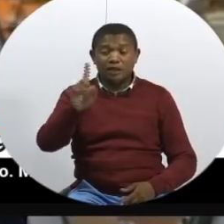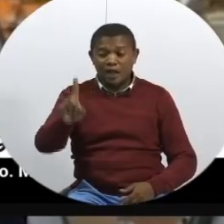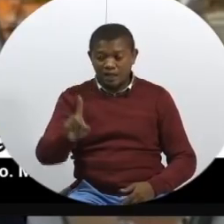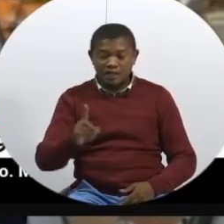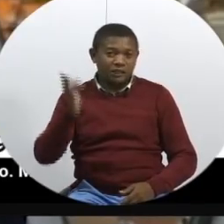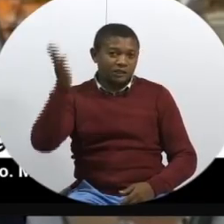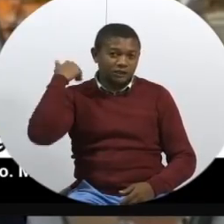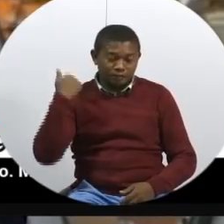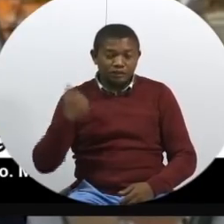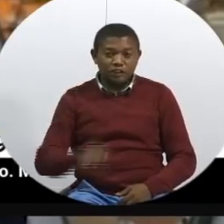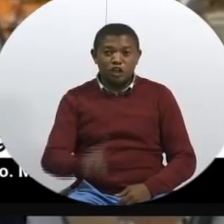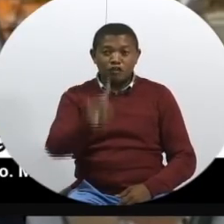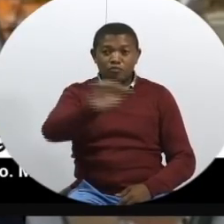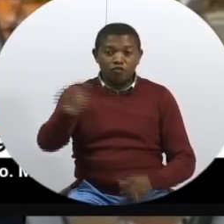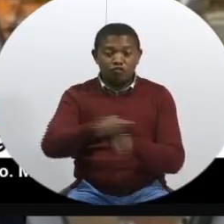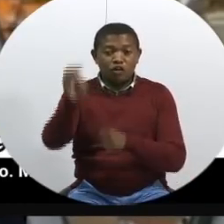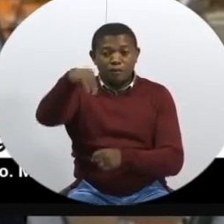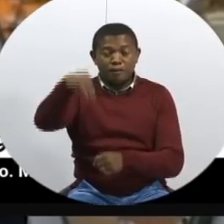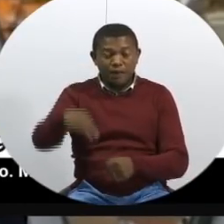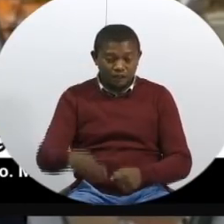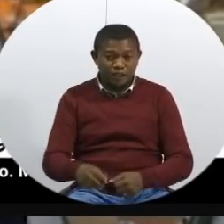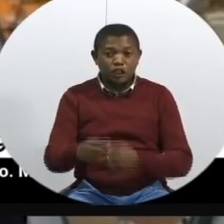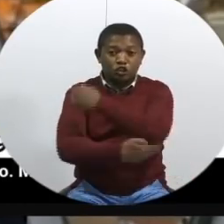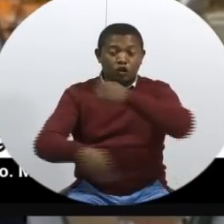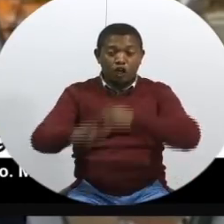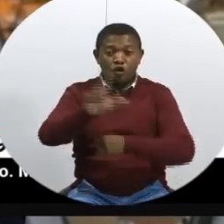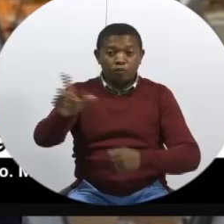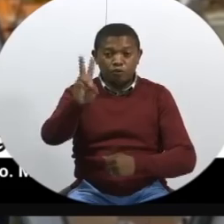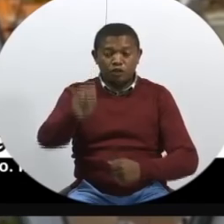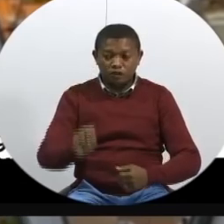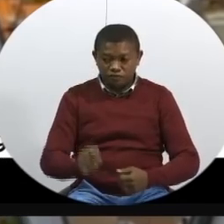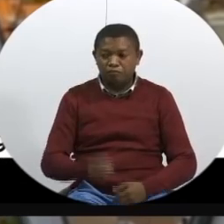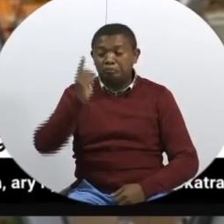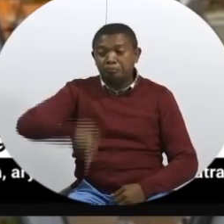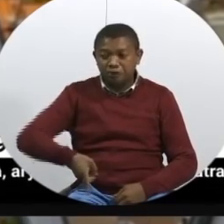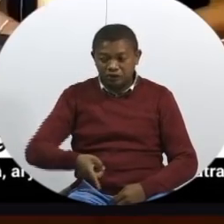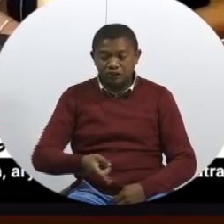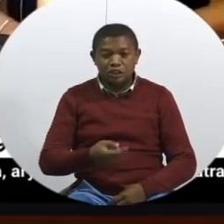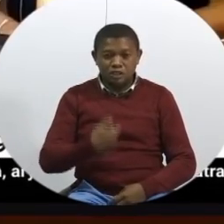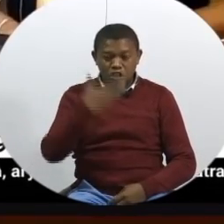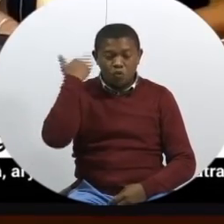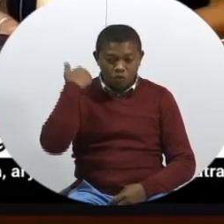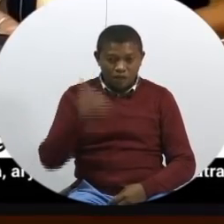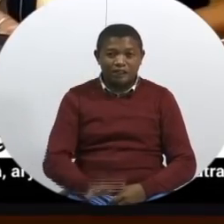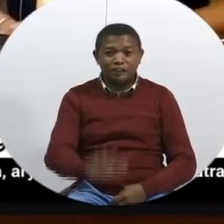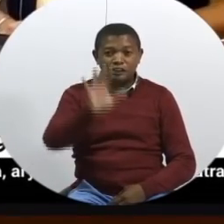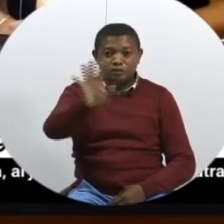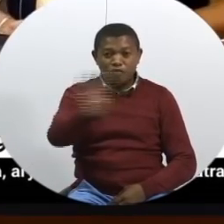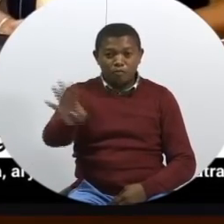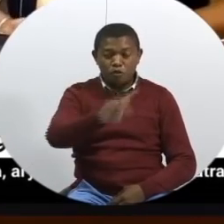tamin'ny 18 mars 2020 dia nisy an